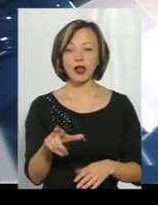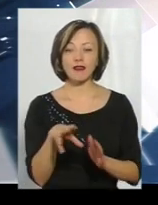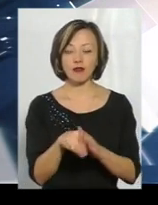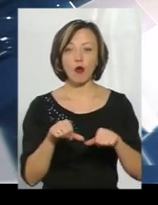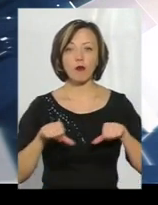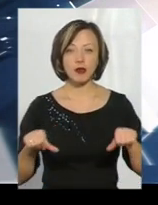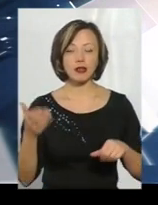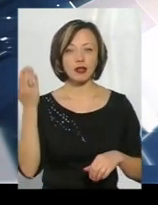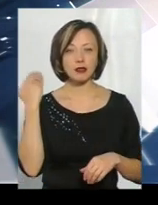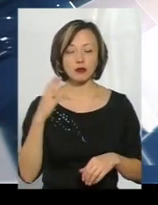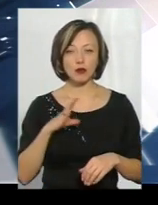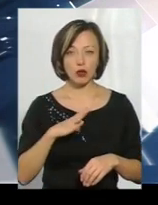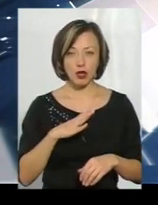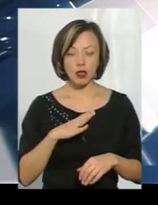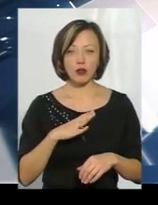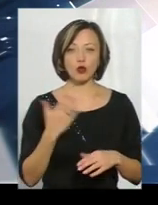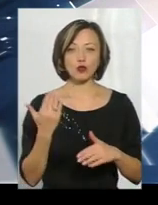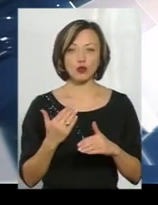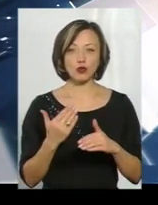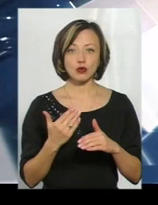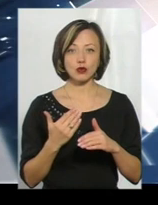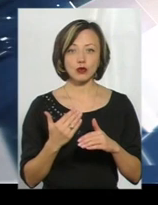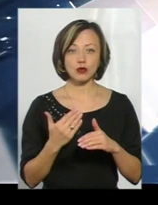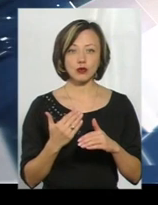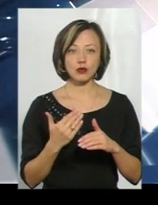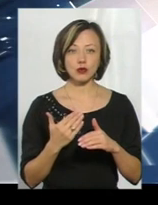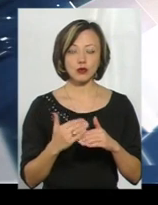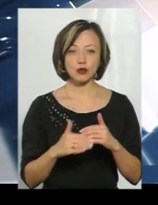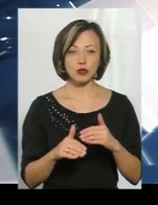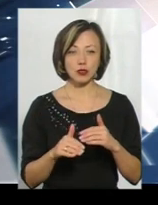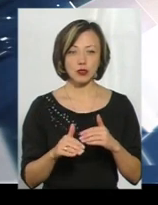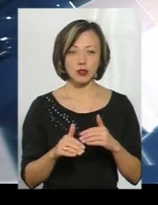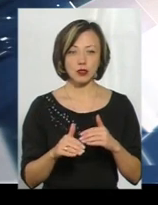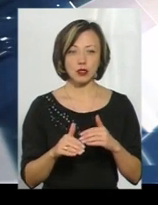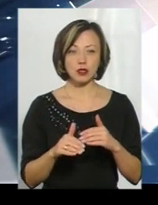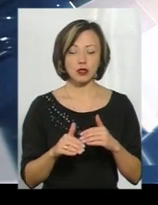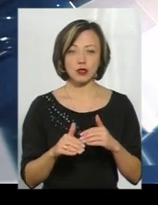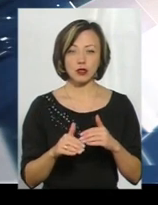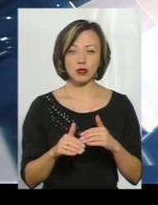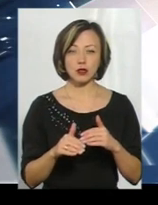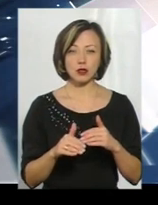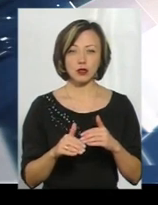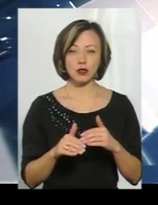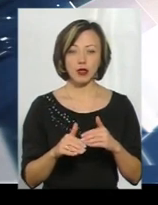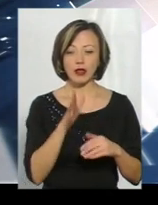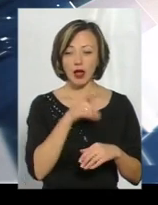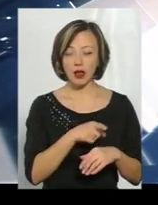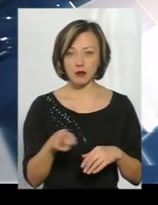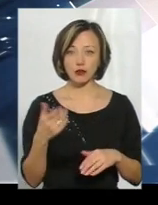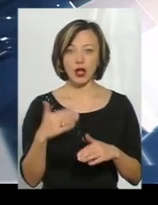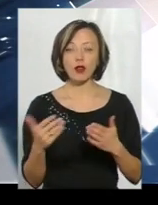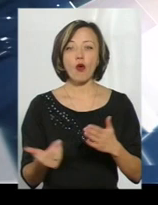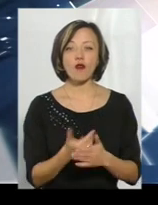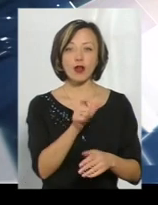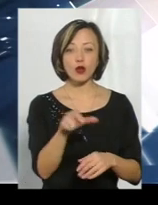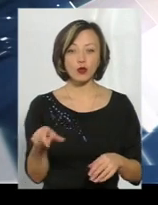комісіях, колись були в комісіях, вони закон забули частково, а є і нові люди, які його